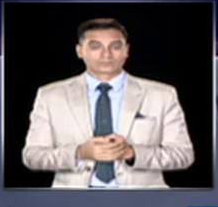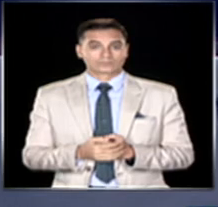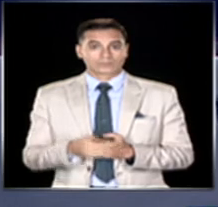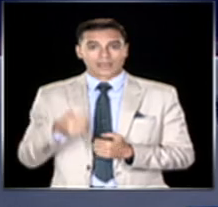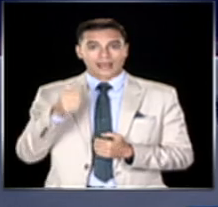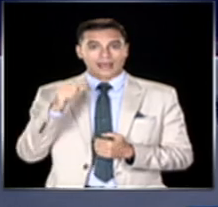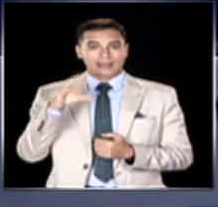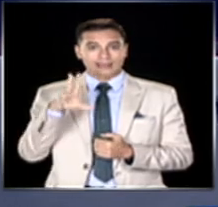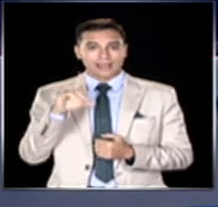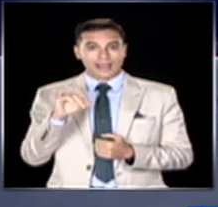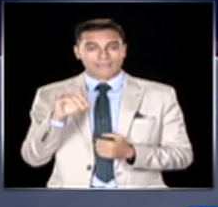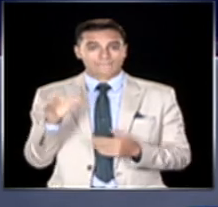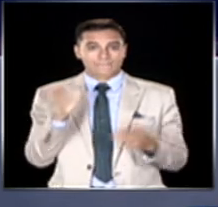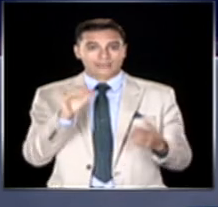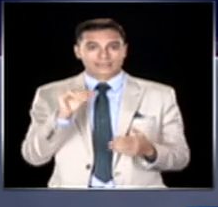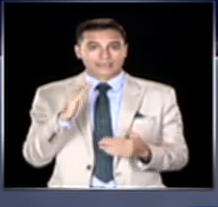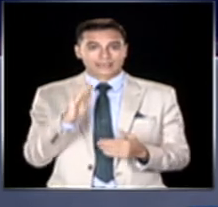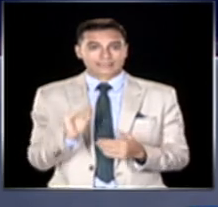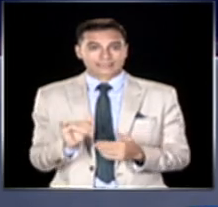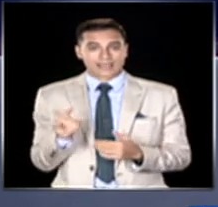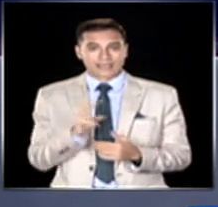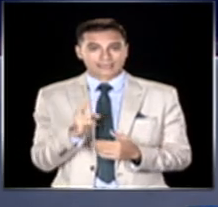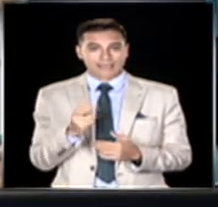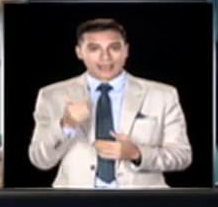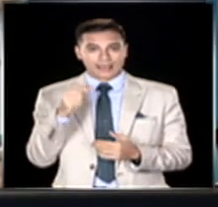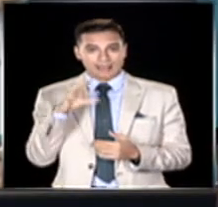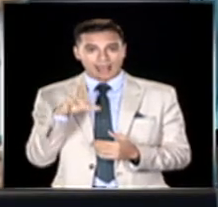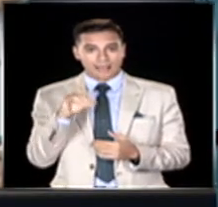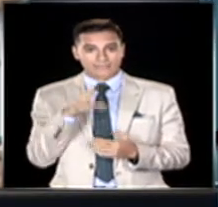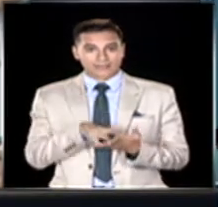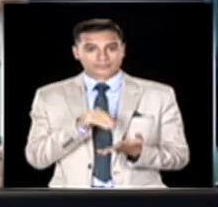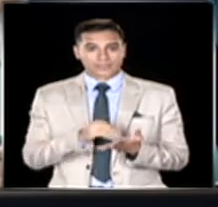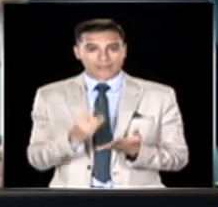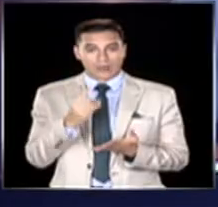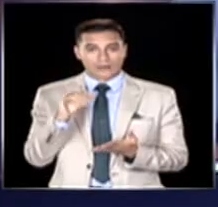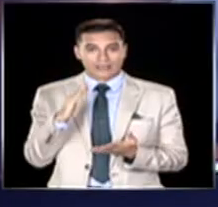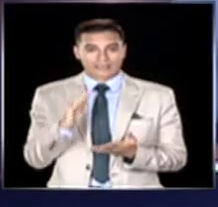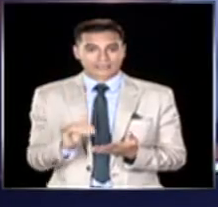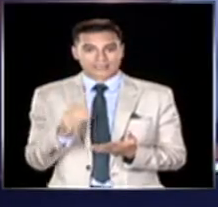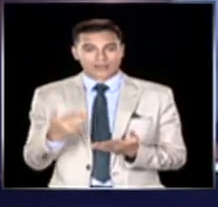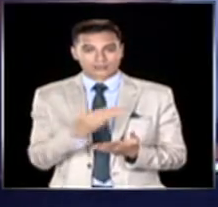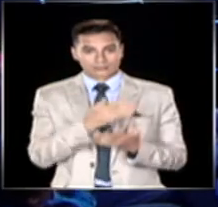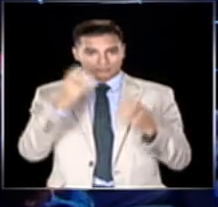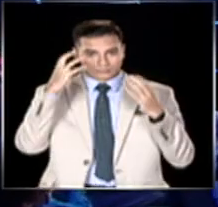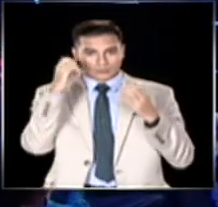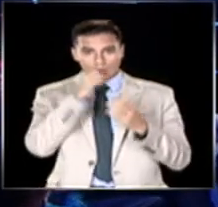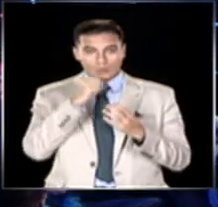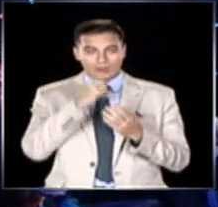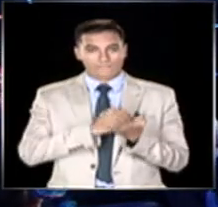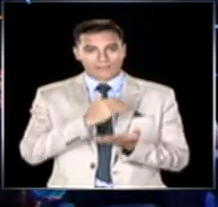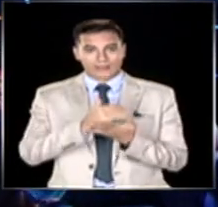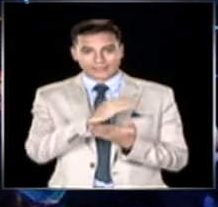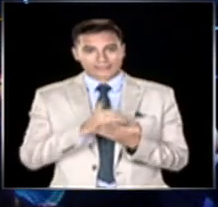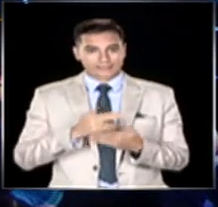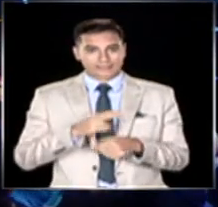أدهم ويسا، يسا وأدهم. أدهم أنت اللي هتبتدي الأول، يسا تفضل عند سليم هتسمع أغنية وترجع لنا